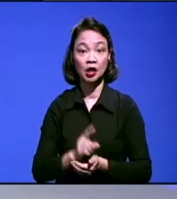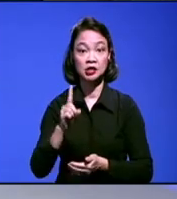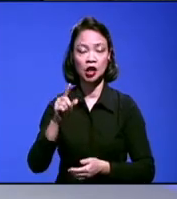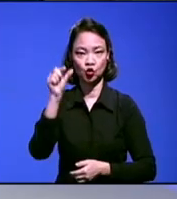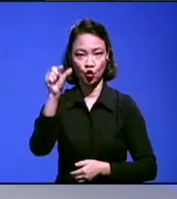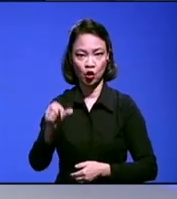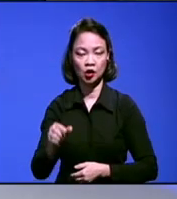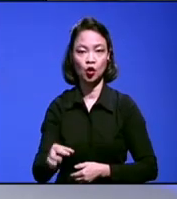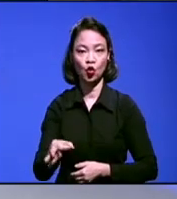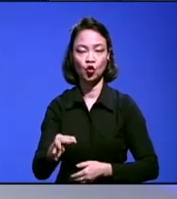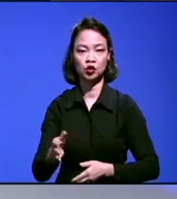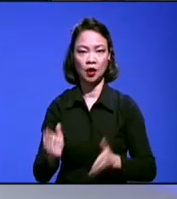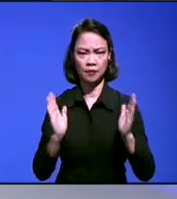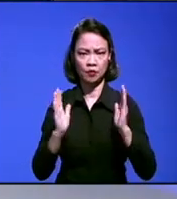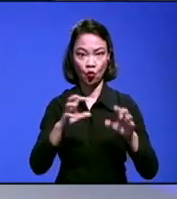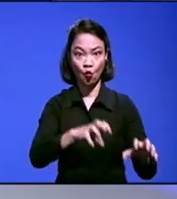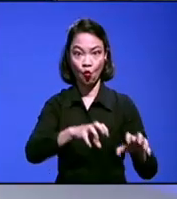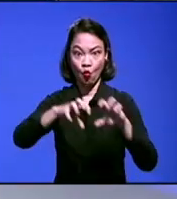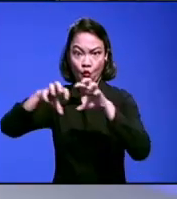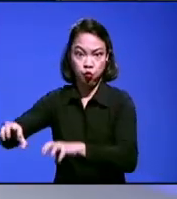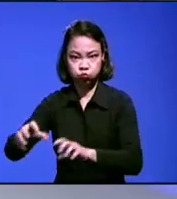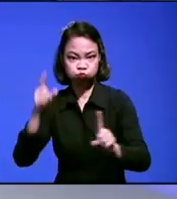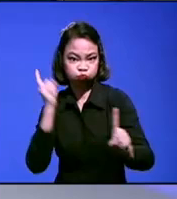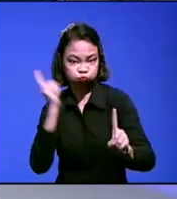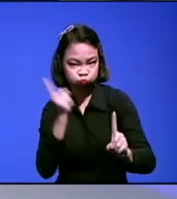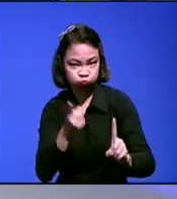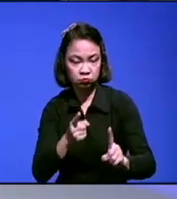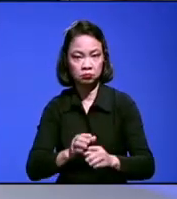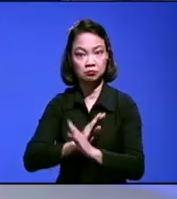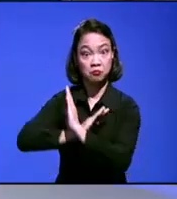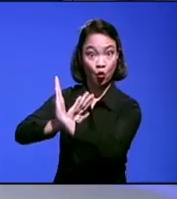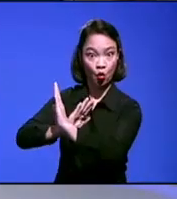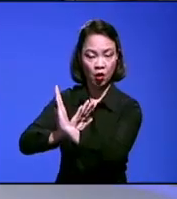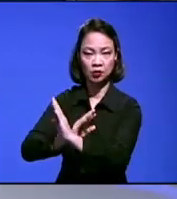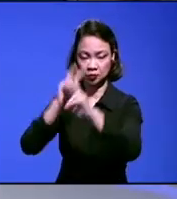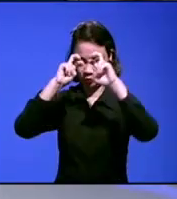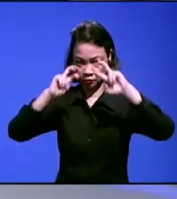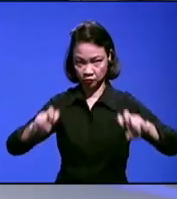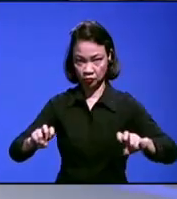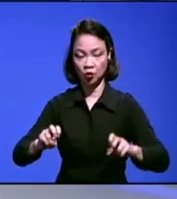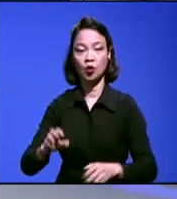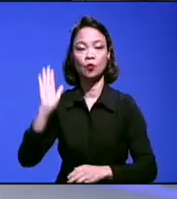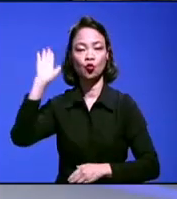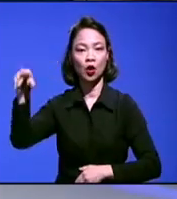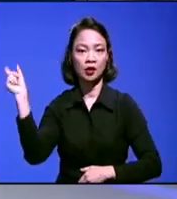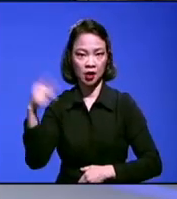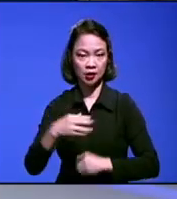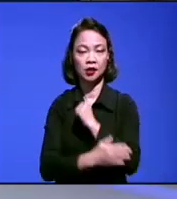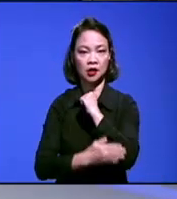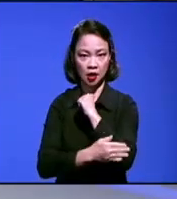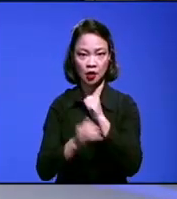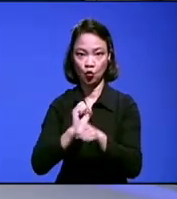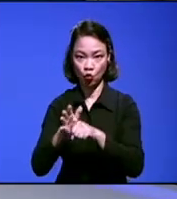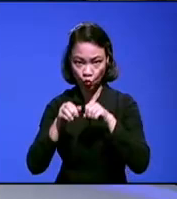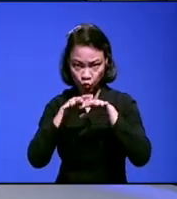Warga di Kota Medan harus dievakuasi paksa karena menolak diperiksa kesehatannya setelah pulang dari negara yang terpapar virus corona. Tetangga